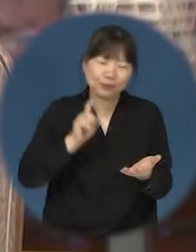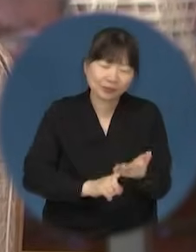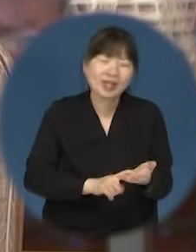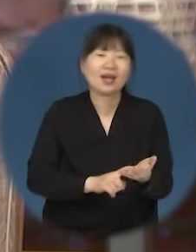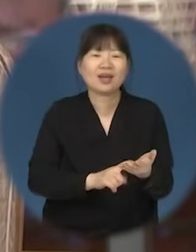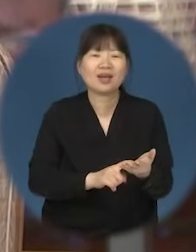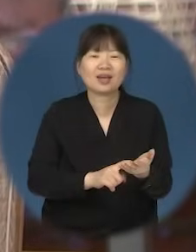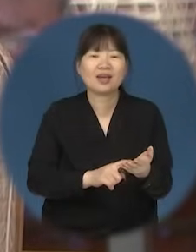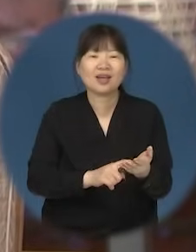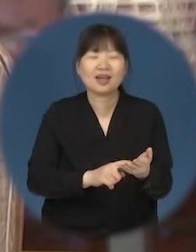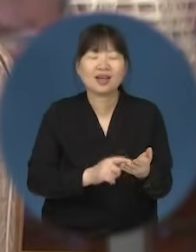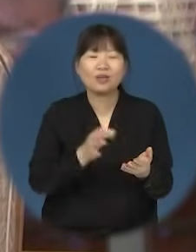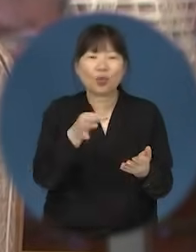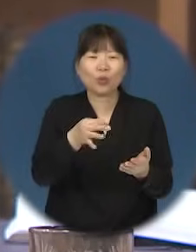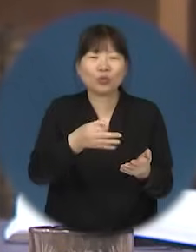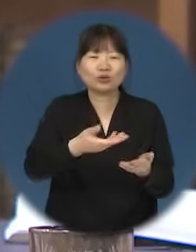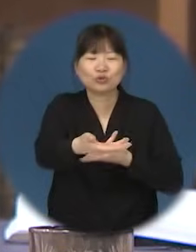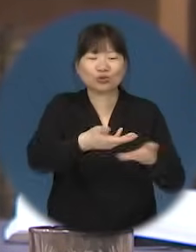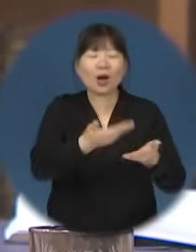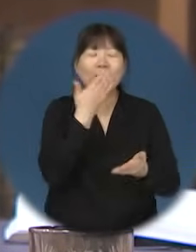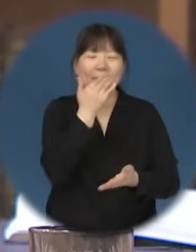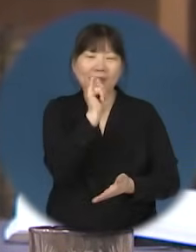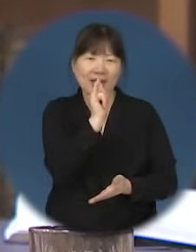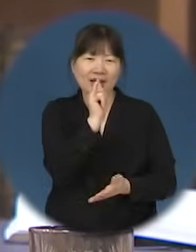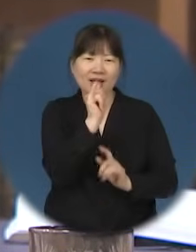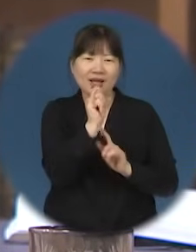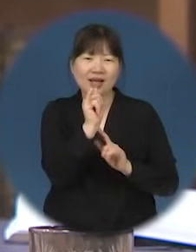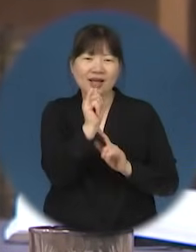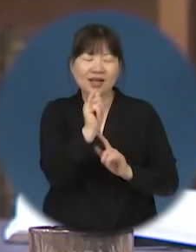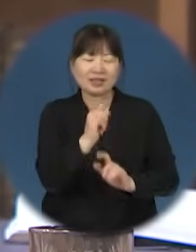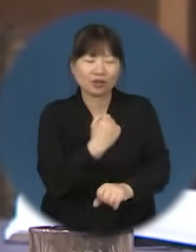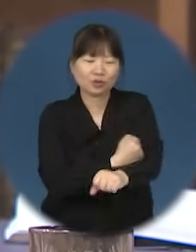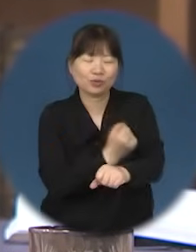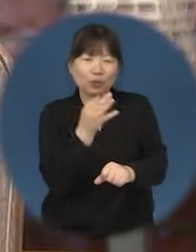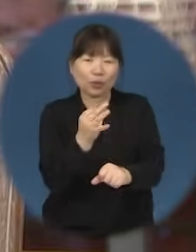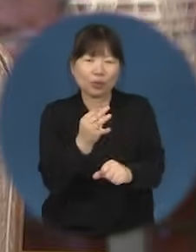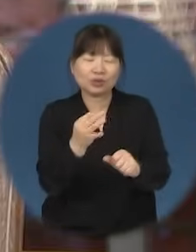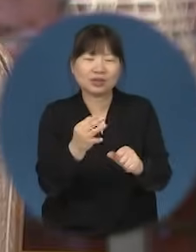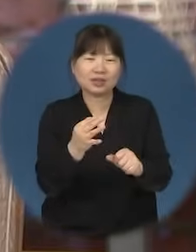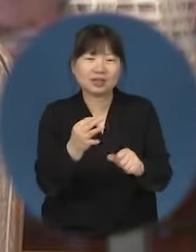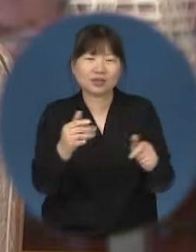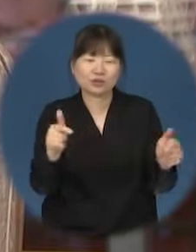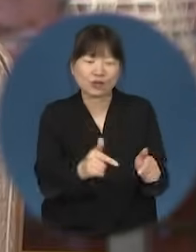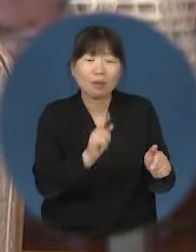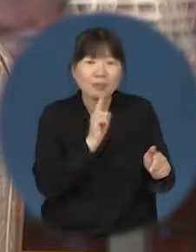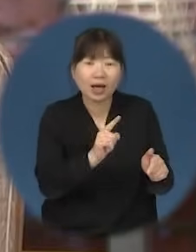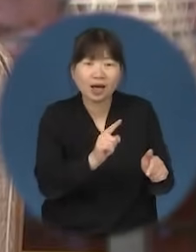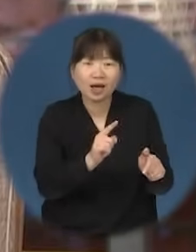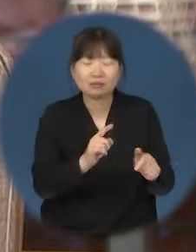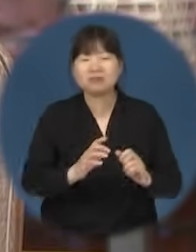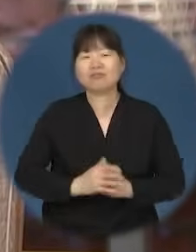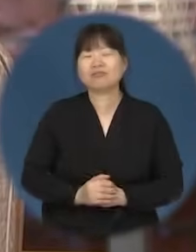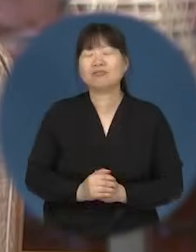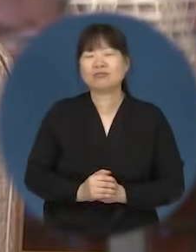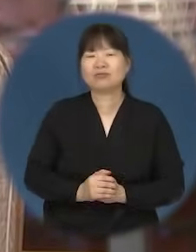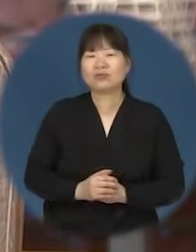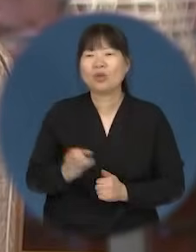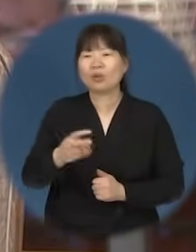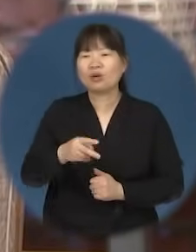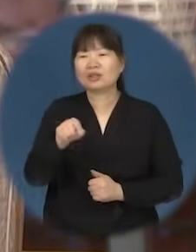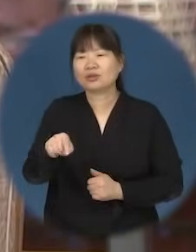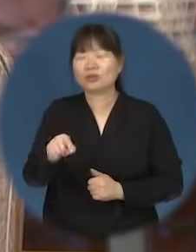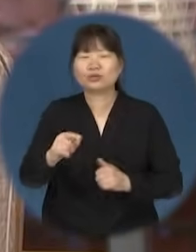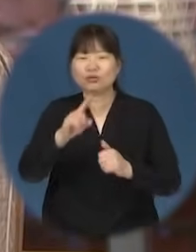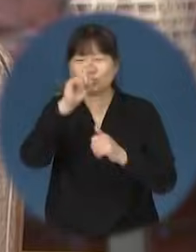위안화를 쓸 수 있게 하겠다. 예, 이런 목적. 거기서 거래 거죠. 비용을 획기적으로 낮출 수 있다. 거기는 거래 비용이 없죠. 국가가 없죠. 돈을 다